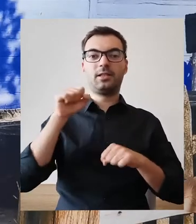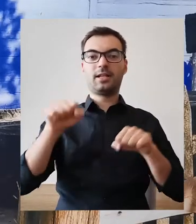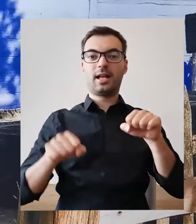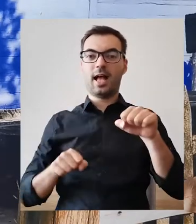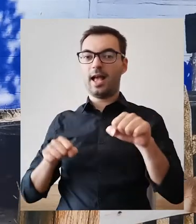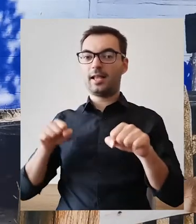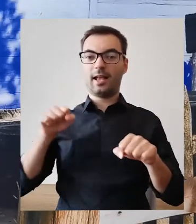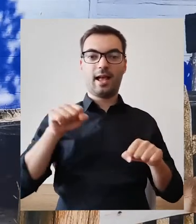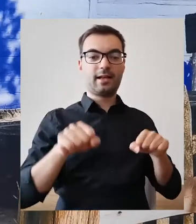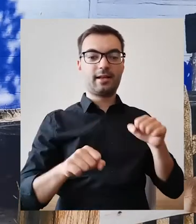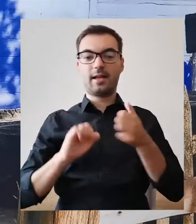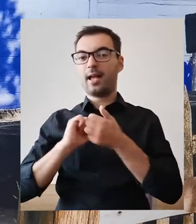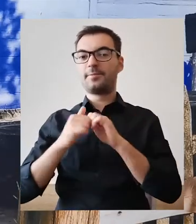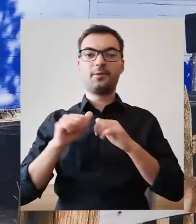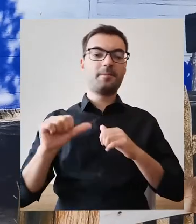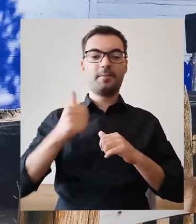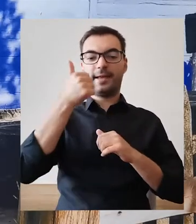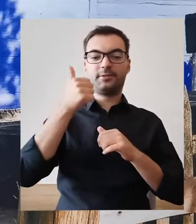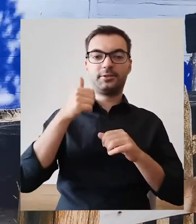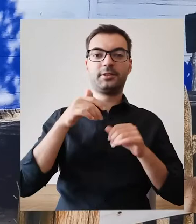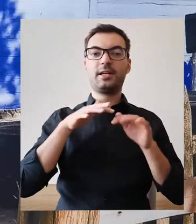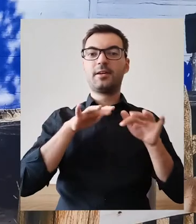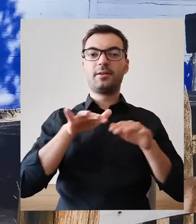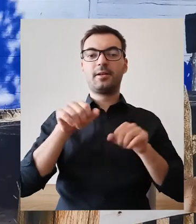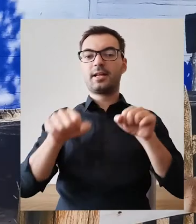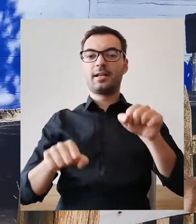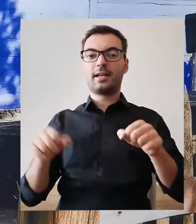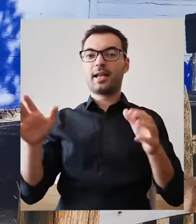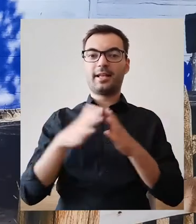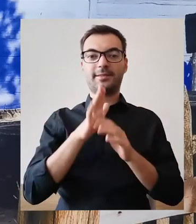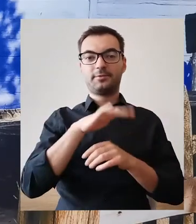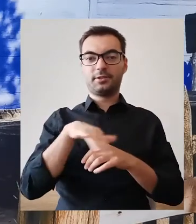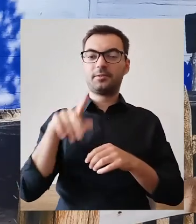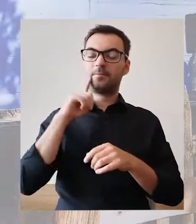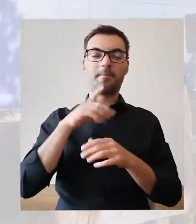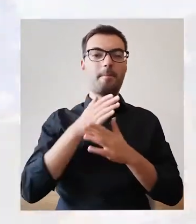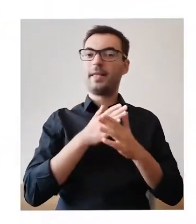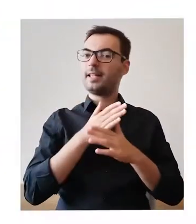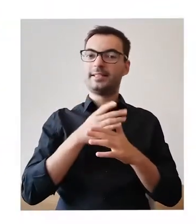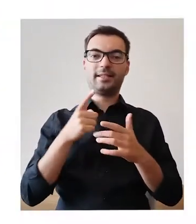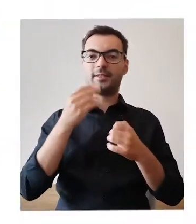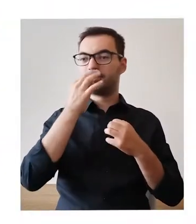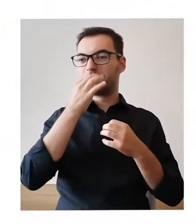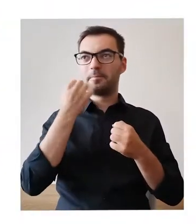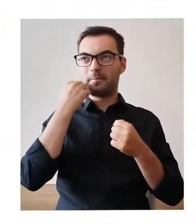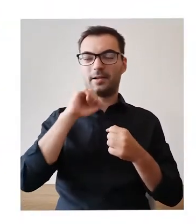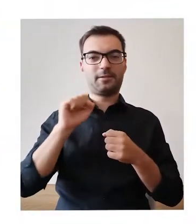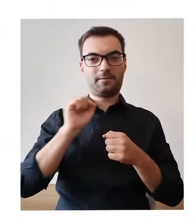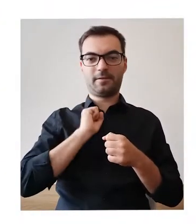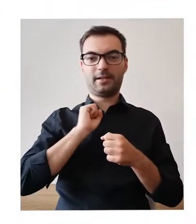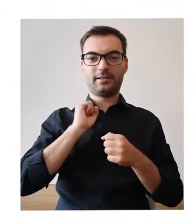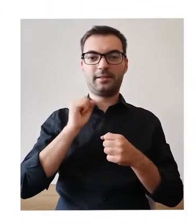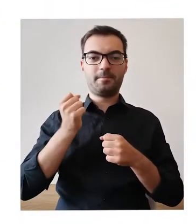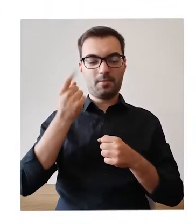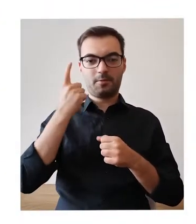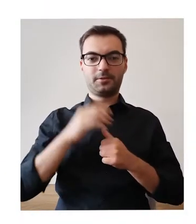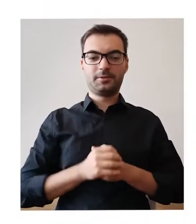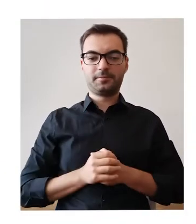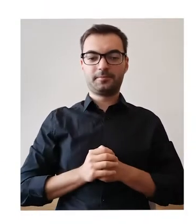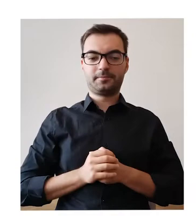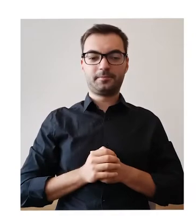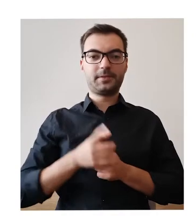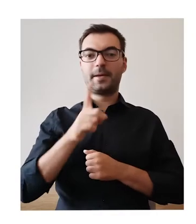spływ kajakowy bądź pierwszy spływ kajakowy z pociechami to pizza naprawdę jest całkiem niezłym wyborem